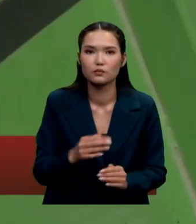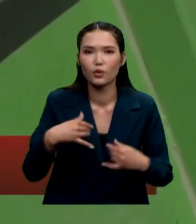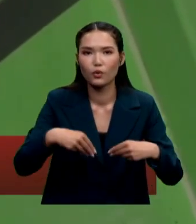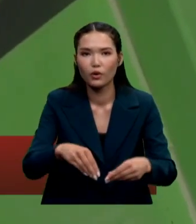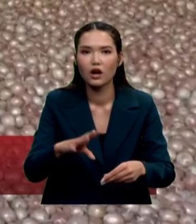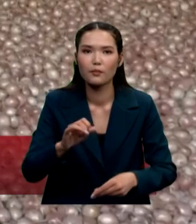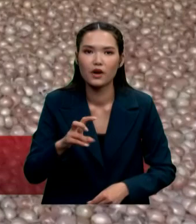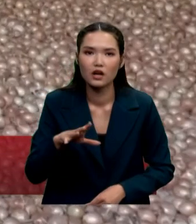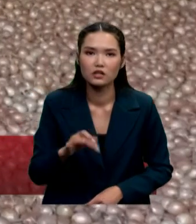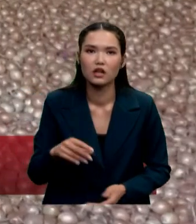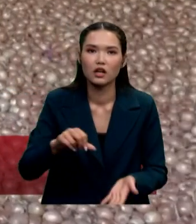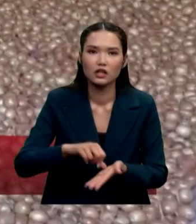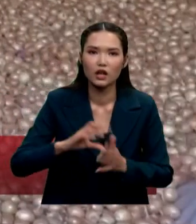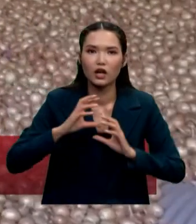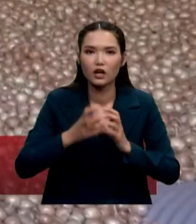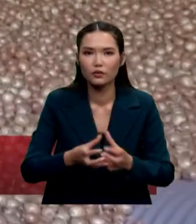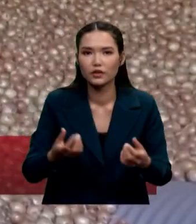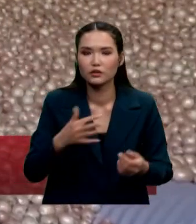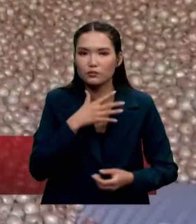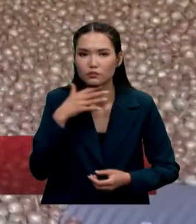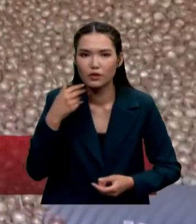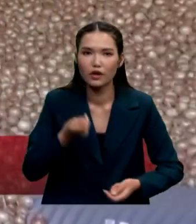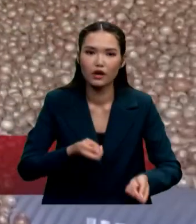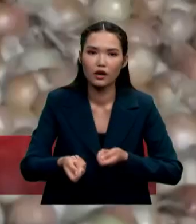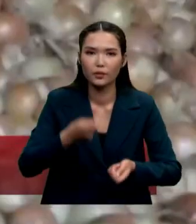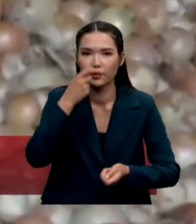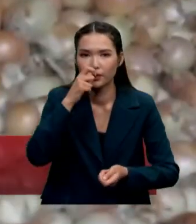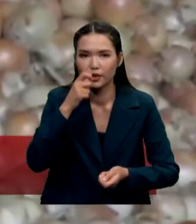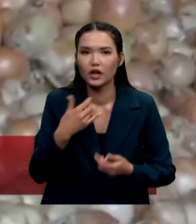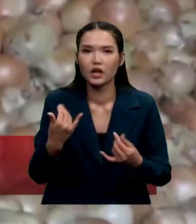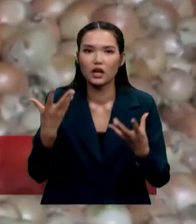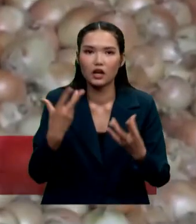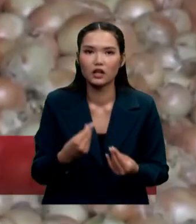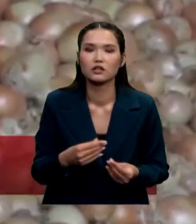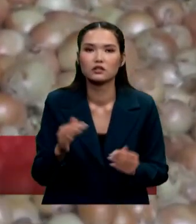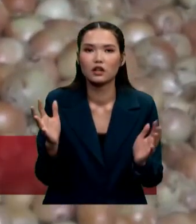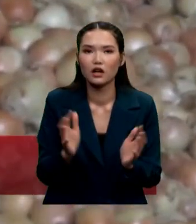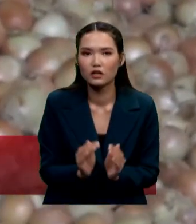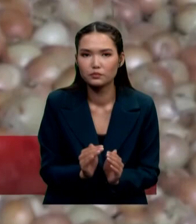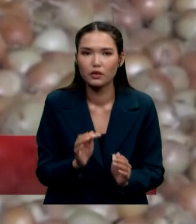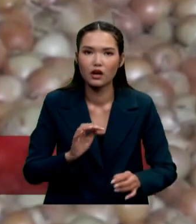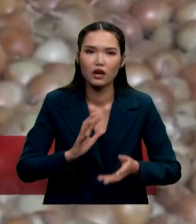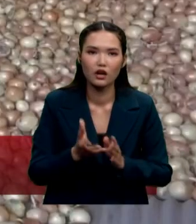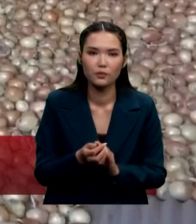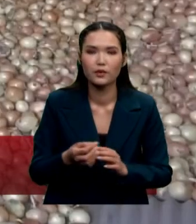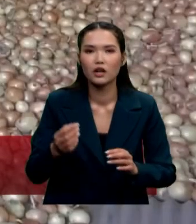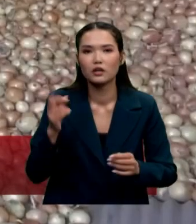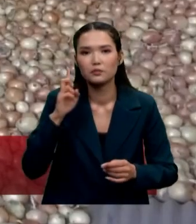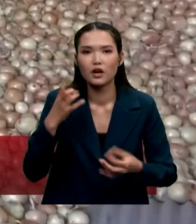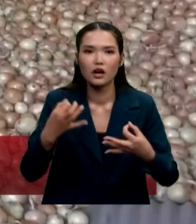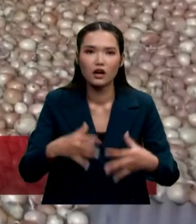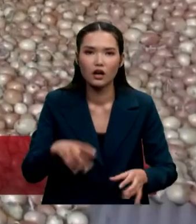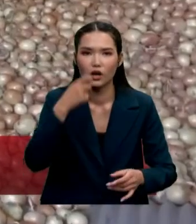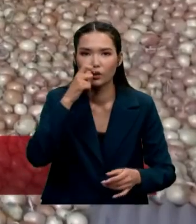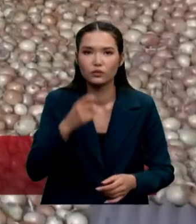Пакистане, который является мировым лидером по производству лука. В данный момент ажиотаж спал, и правительство разрешило реализовывать лук